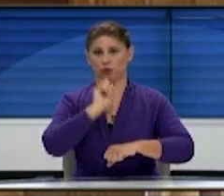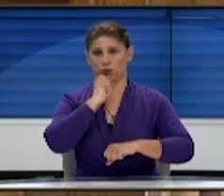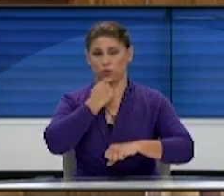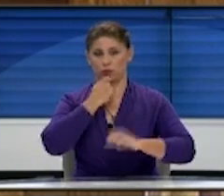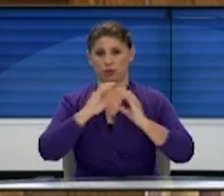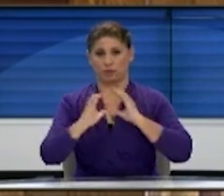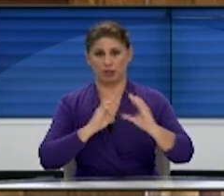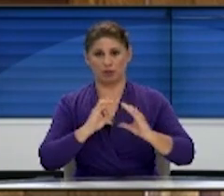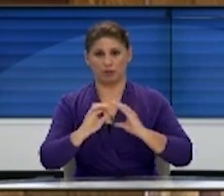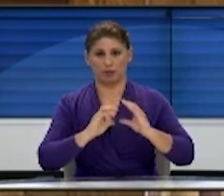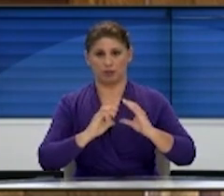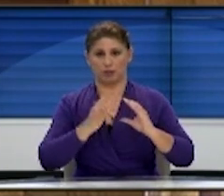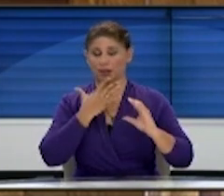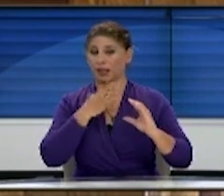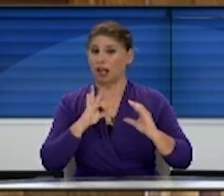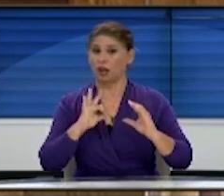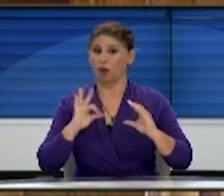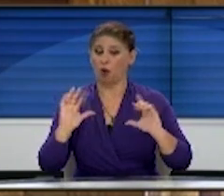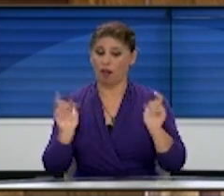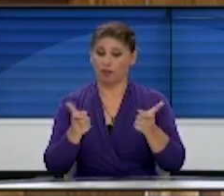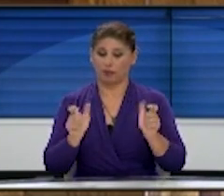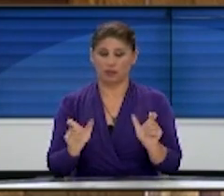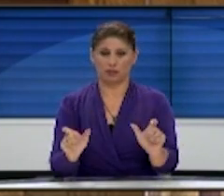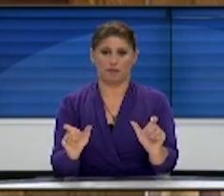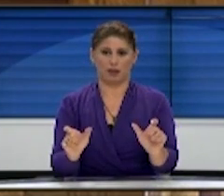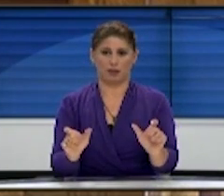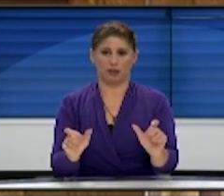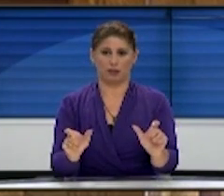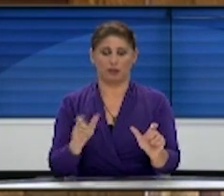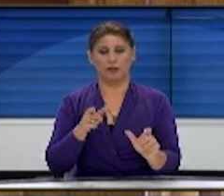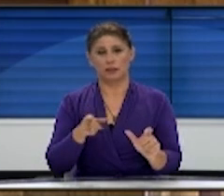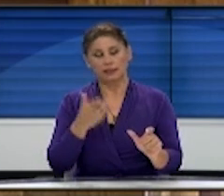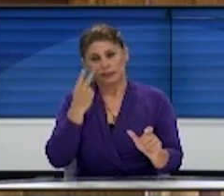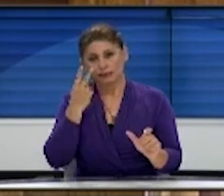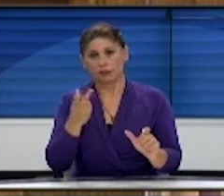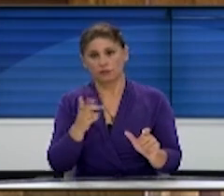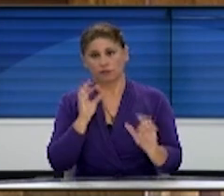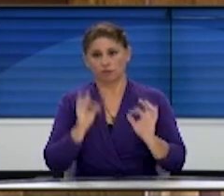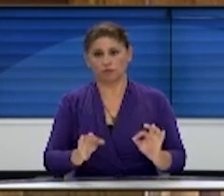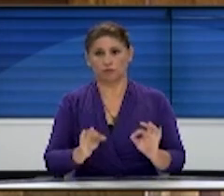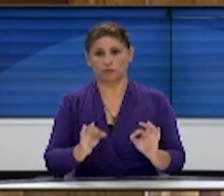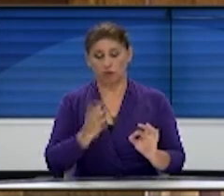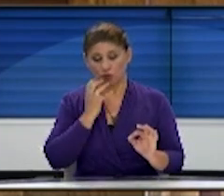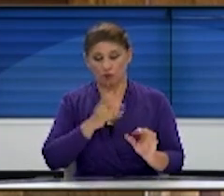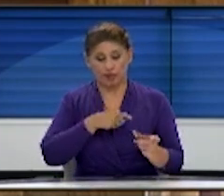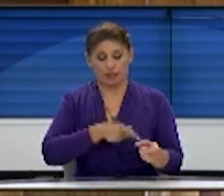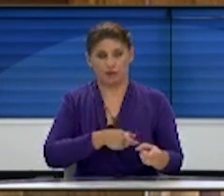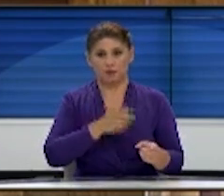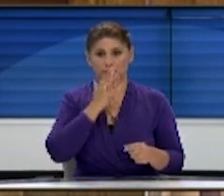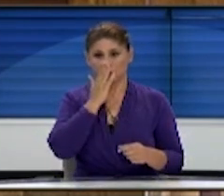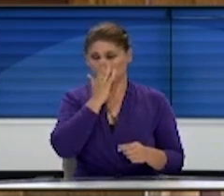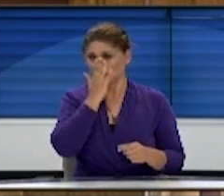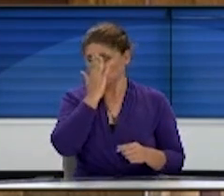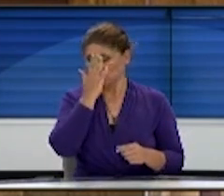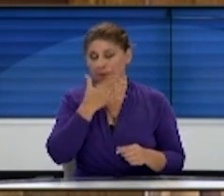της επικοινωνίας για λόγους εθνικής ασφαλείας ή για διακρύβωση ιδιαίτερα σοβαρών εγκλημάτων.